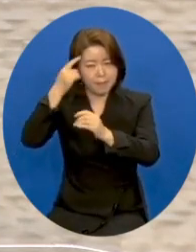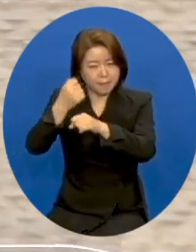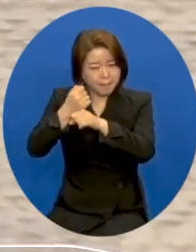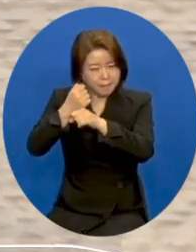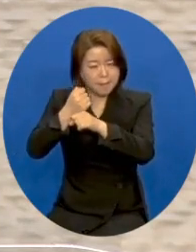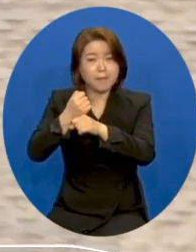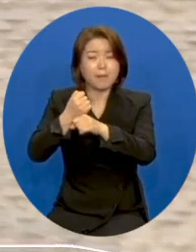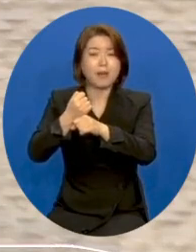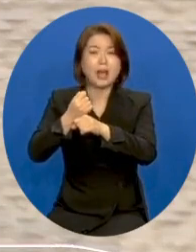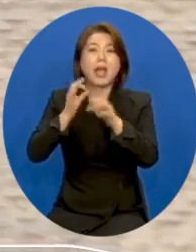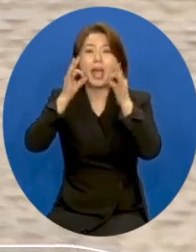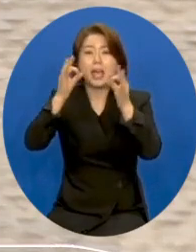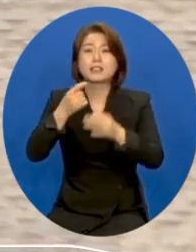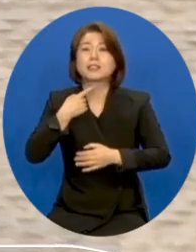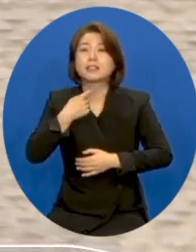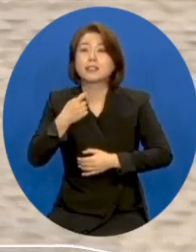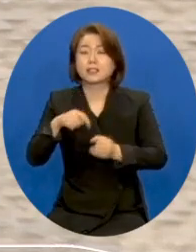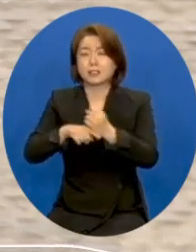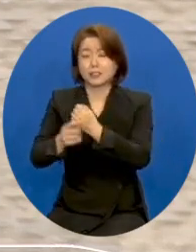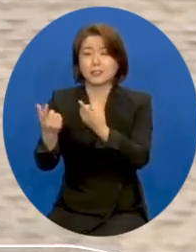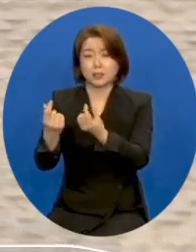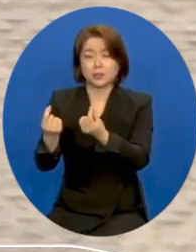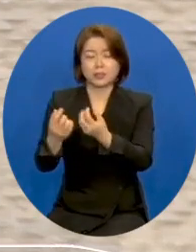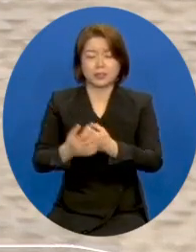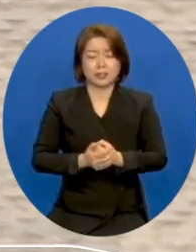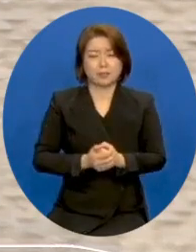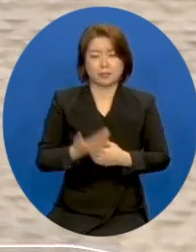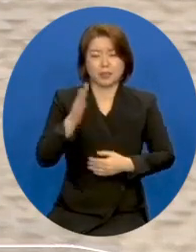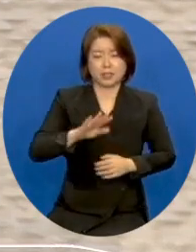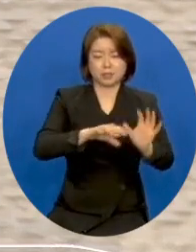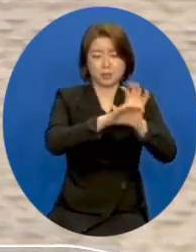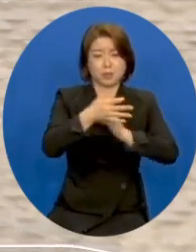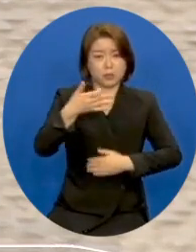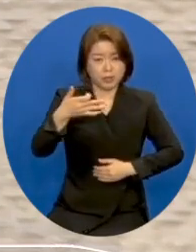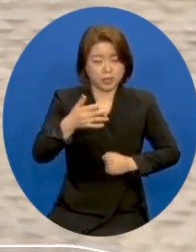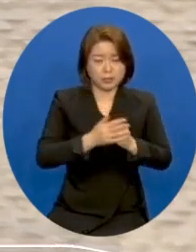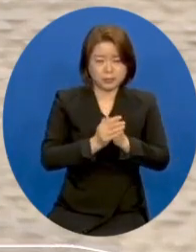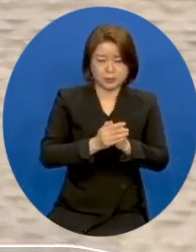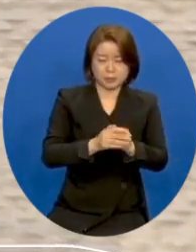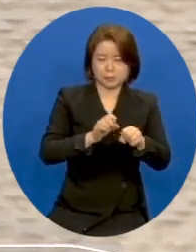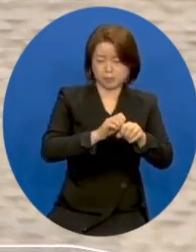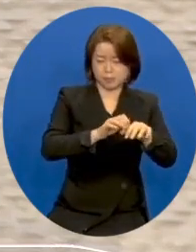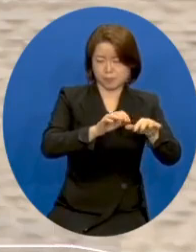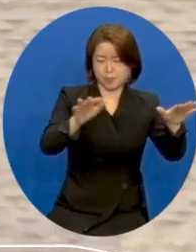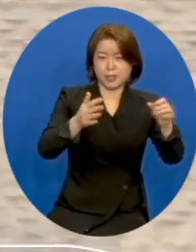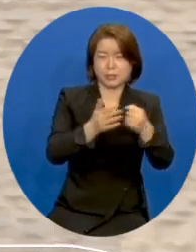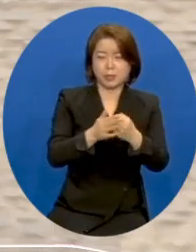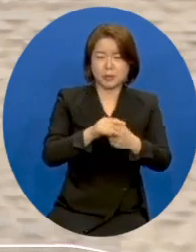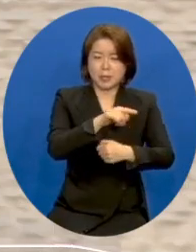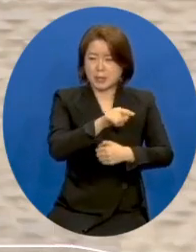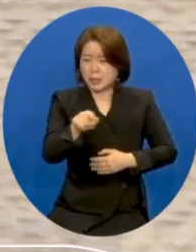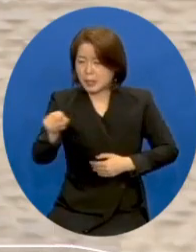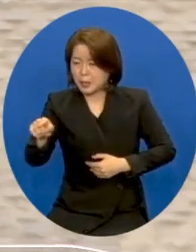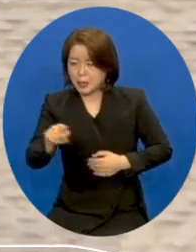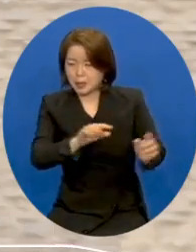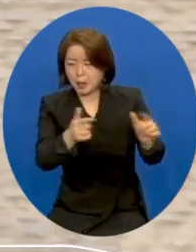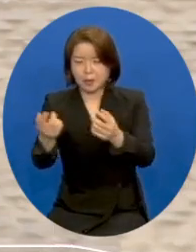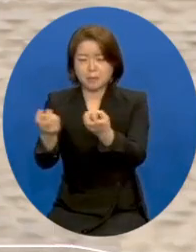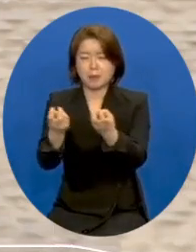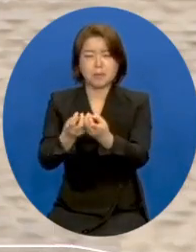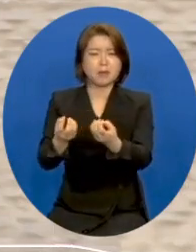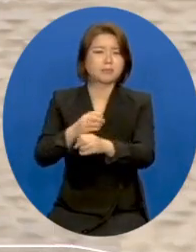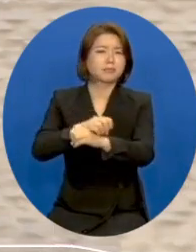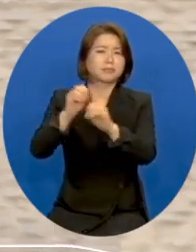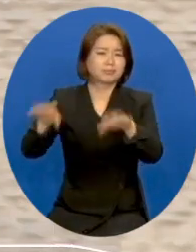하지요. 그런데 코로나19 확산으로 인해서 이 방법 저 방법 다 소용없고